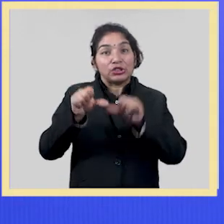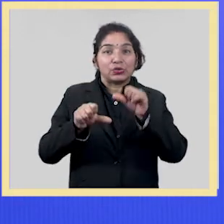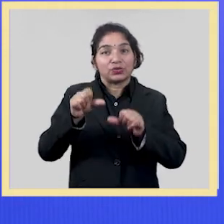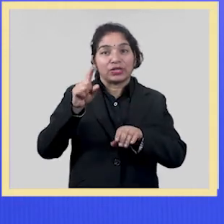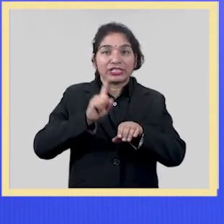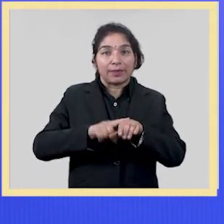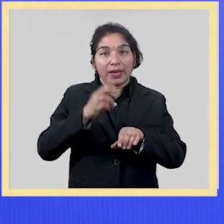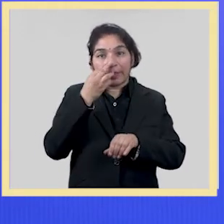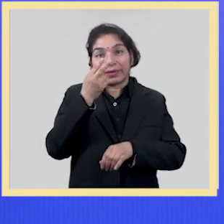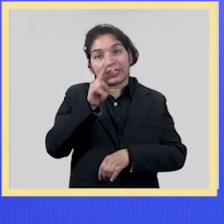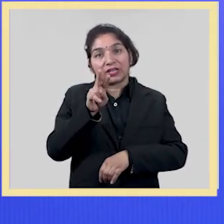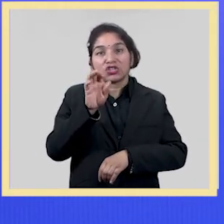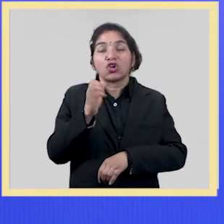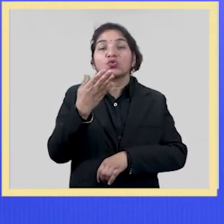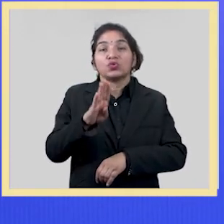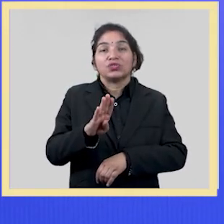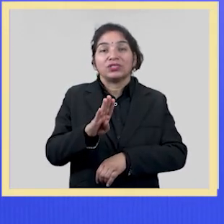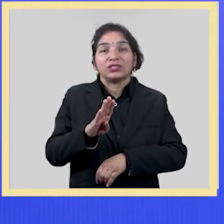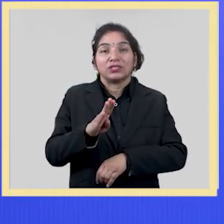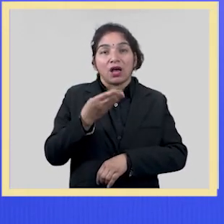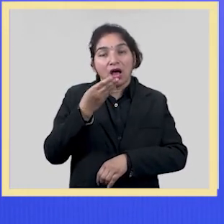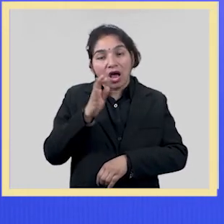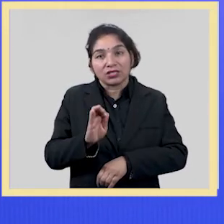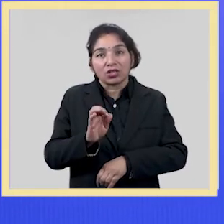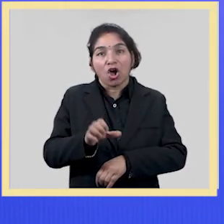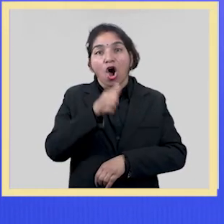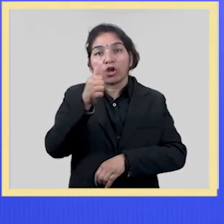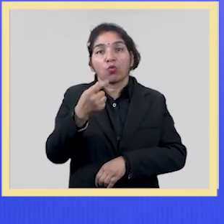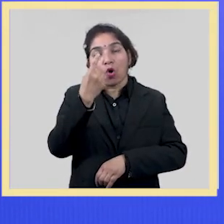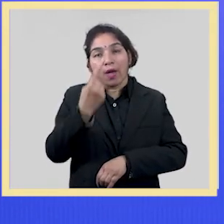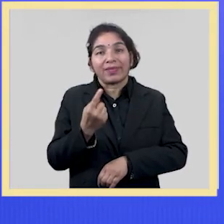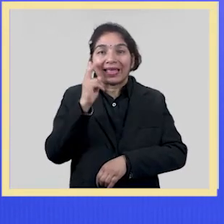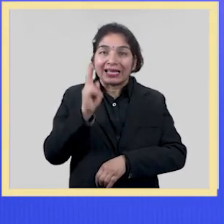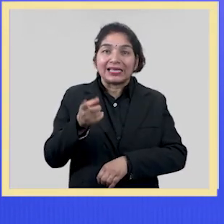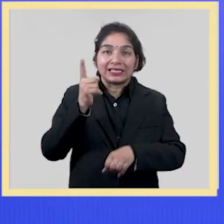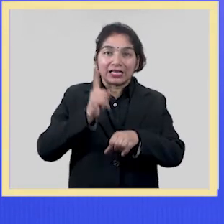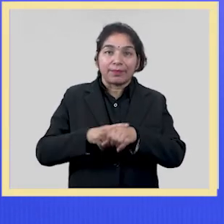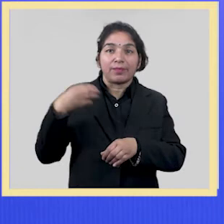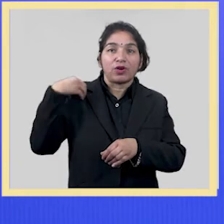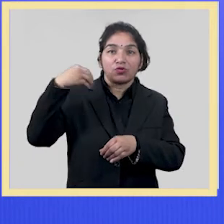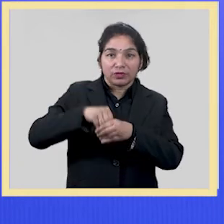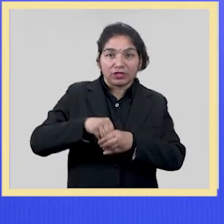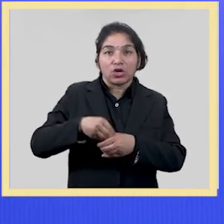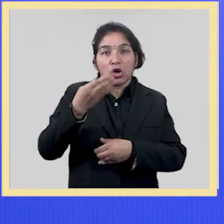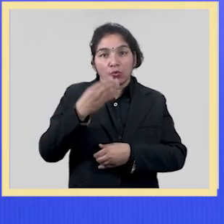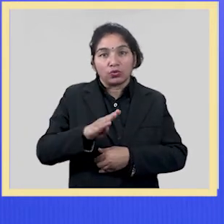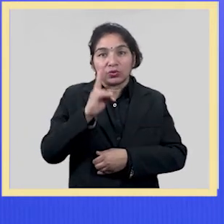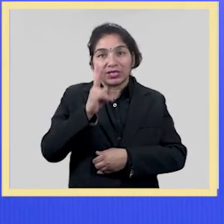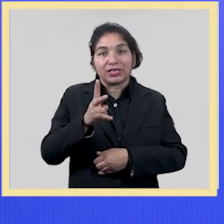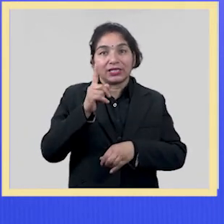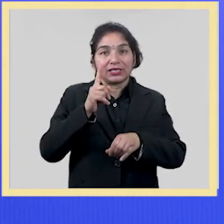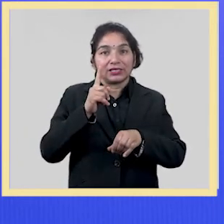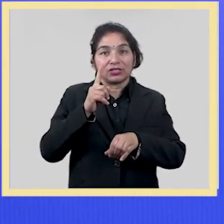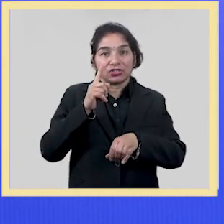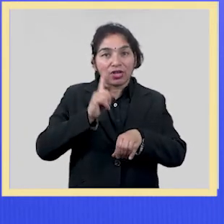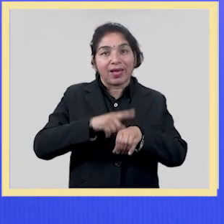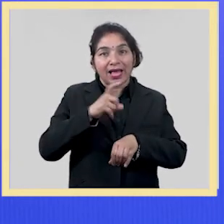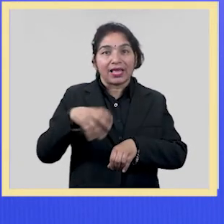मार्फत जुनसुकै समयमा पनि हेर्न सक्नुहुनेछ। हवस् त, अर्को साता यसै समयमा उपस्थित हुने नै